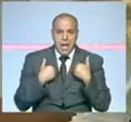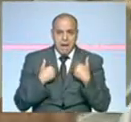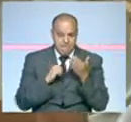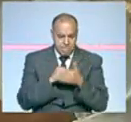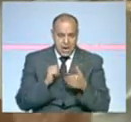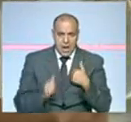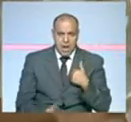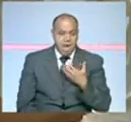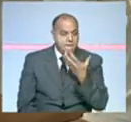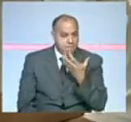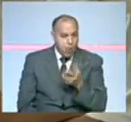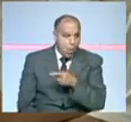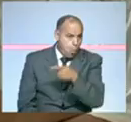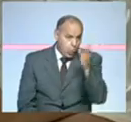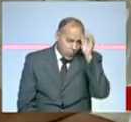والله